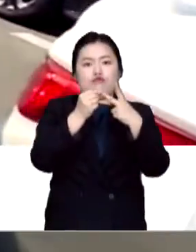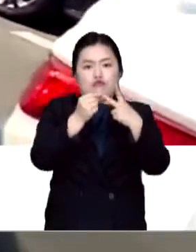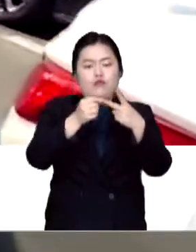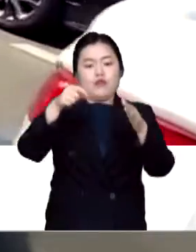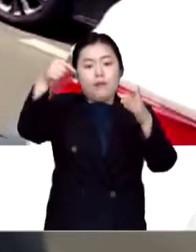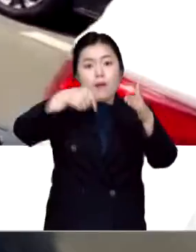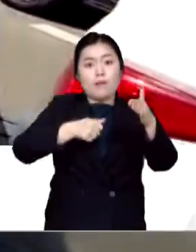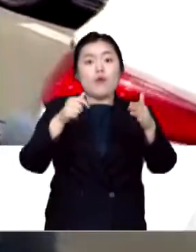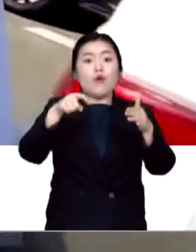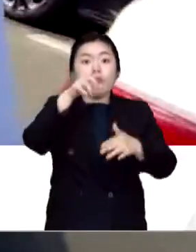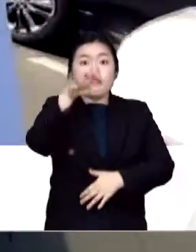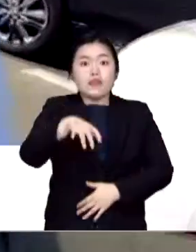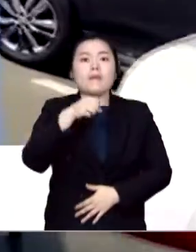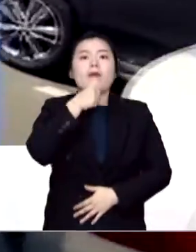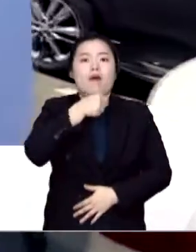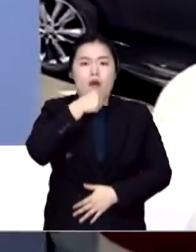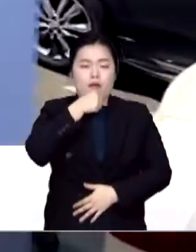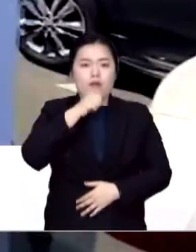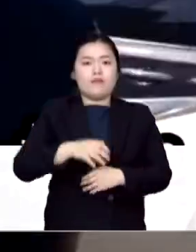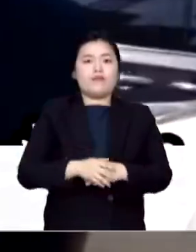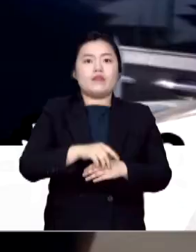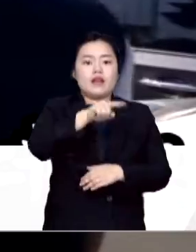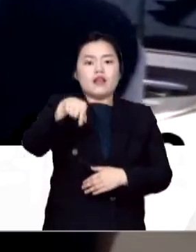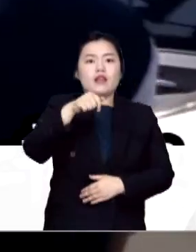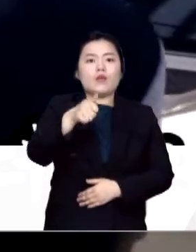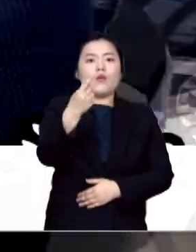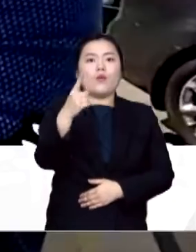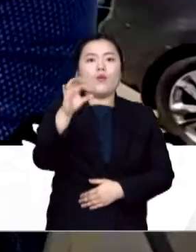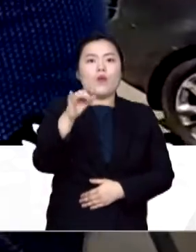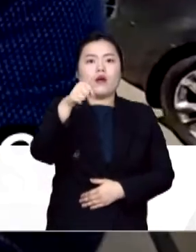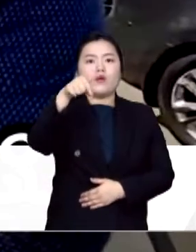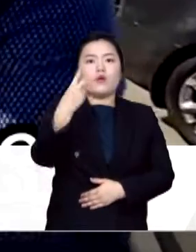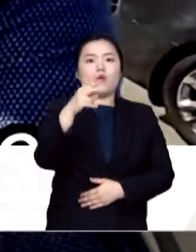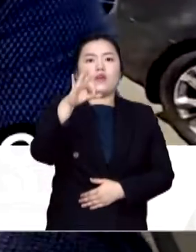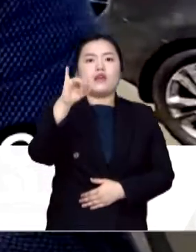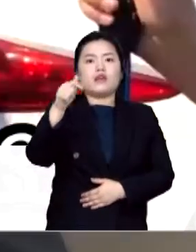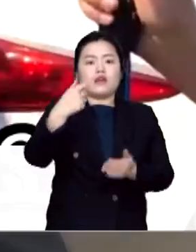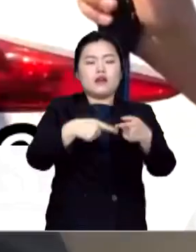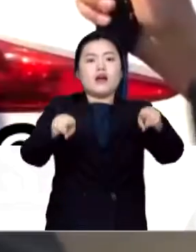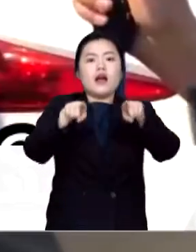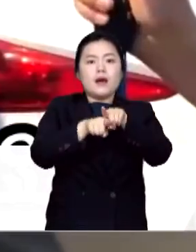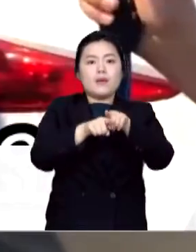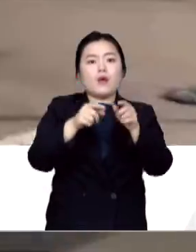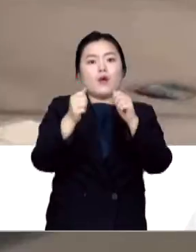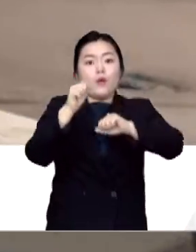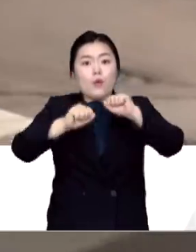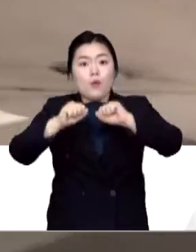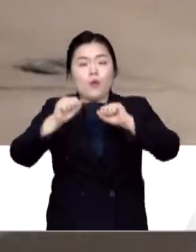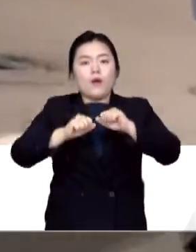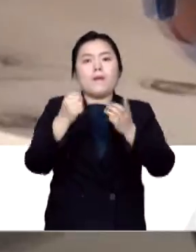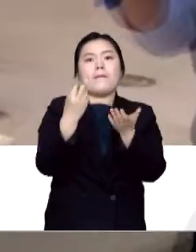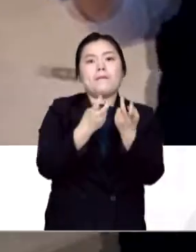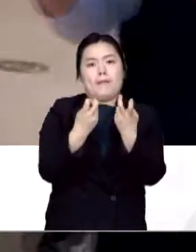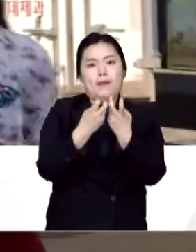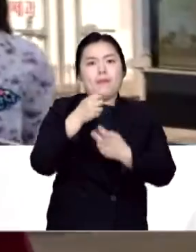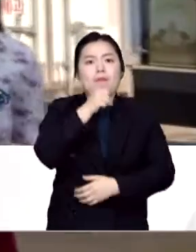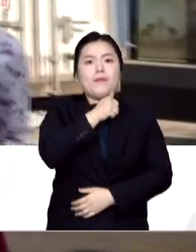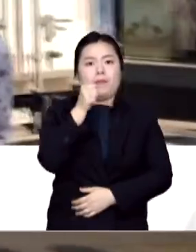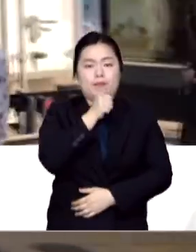안양시는 역사 크리에이터 한나와 맛 칼럼니스트 황교익과 함께 재난기본소득 활용 방법을